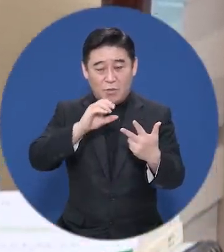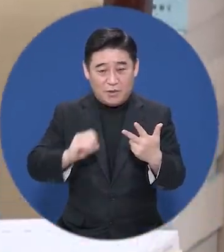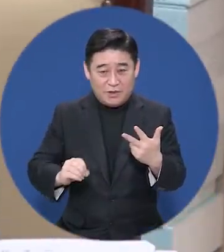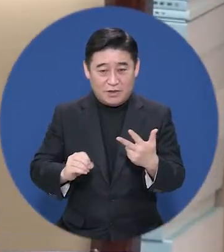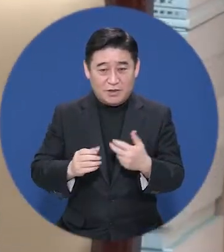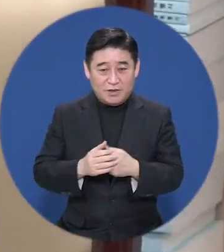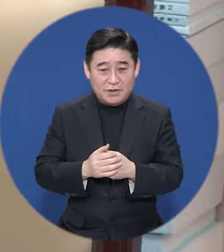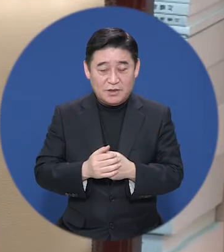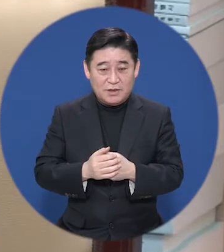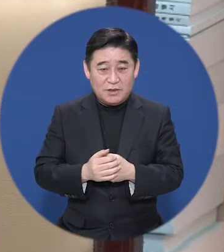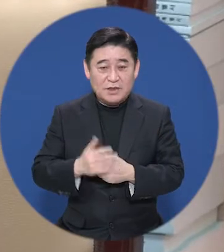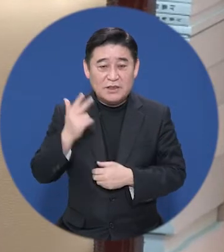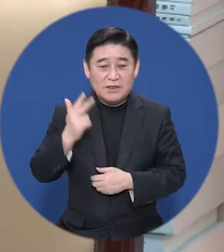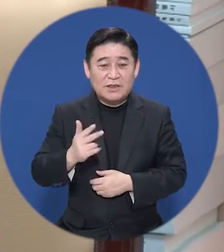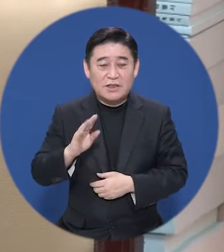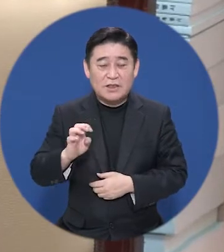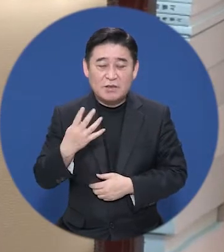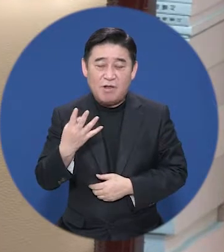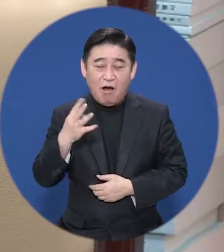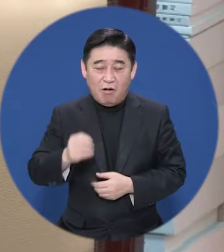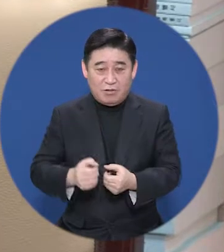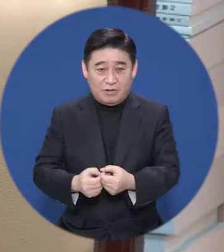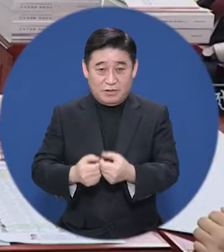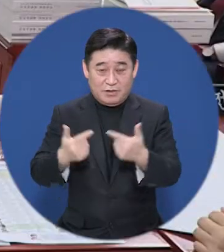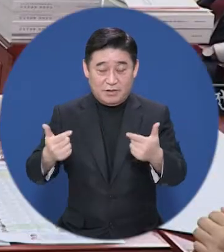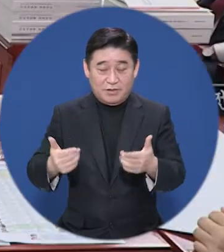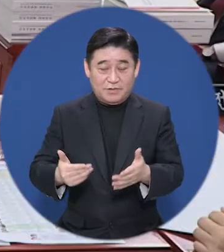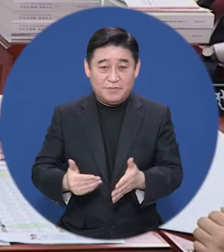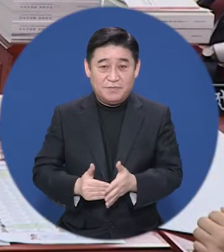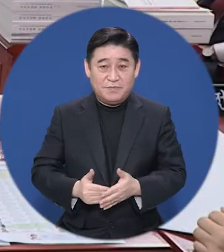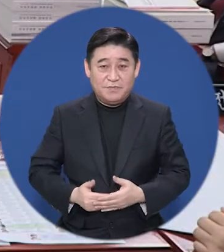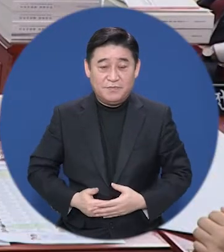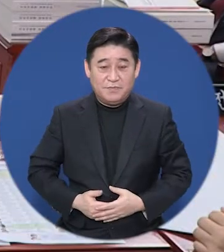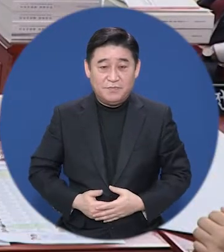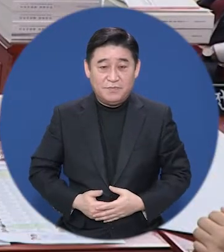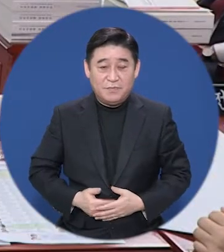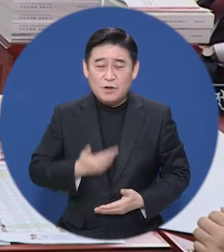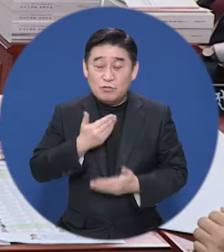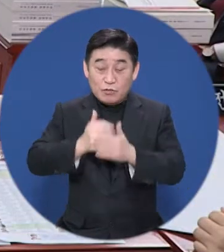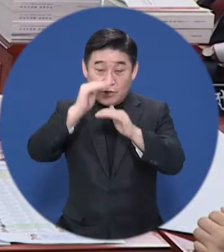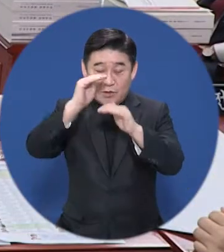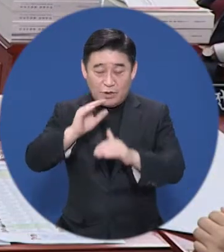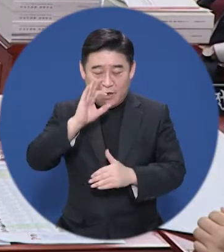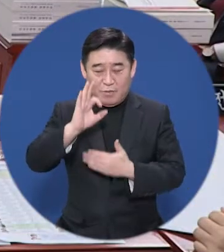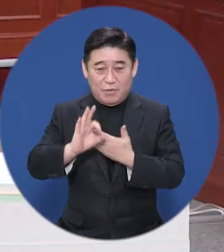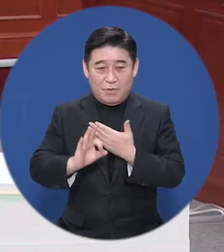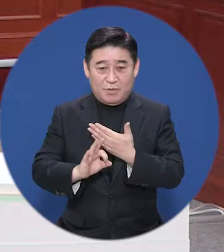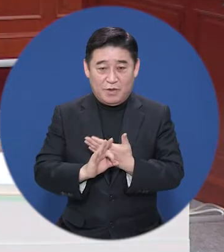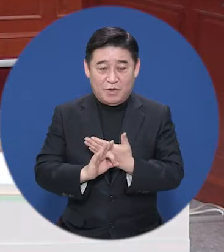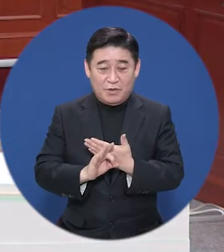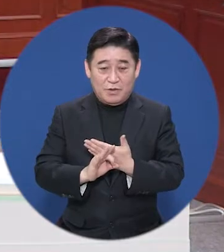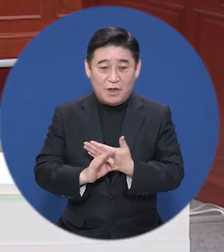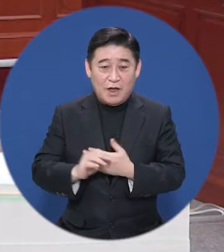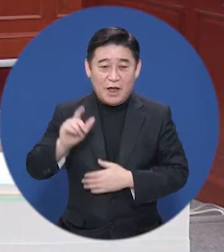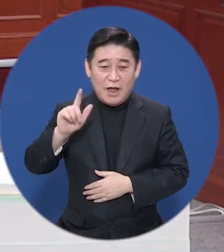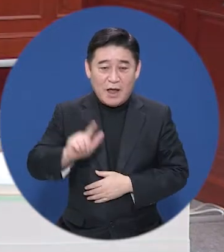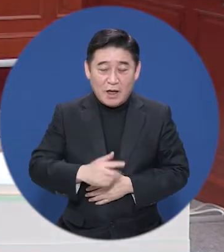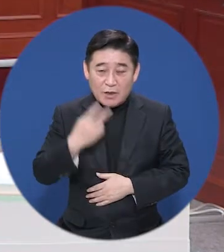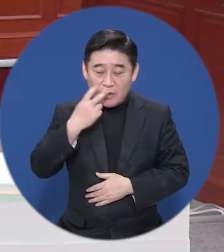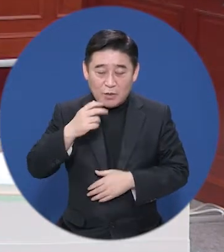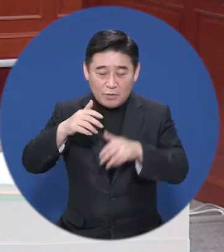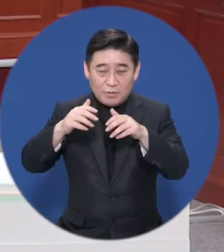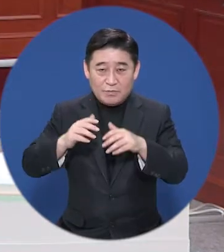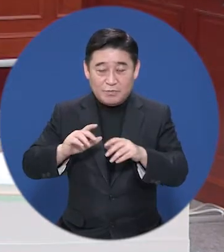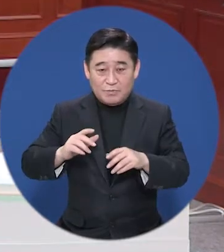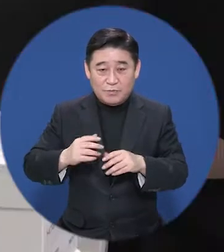7.5%, 7,044억 원 증가했습니다. 주요 내용을 살펴보면 온종일 돌봄 체계